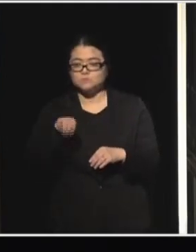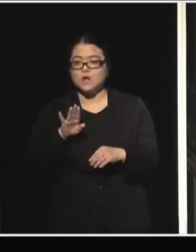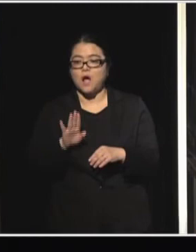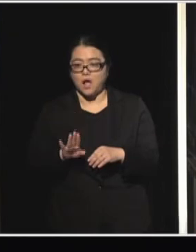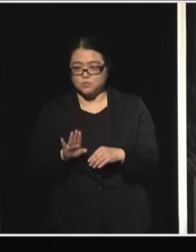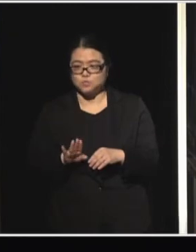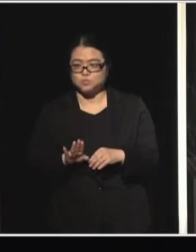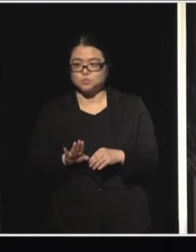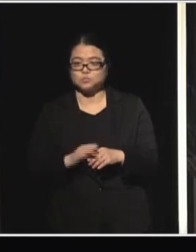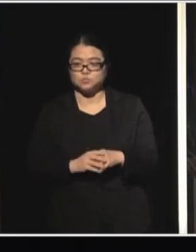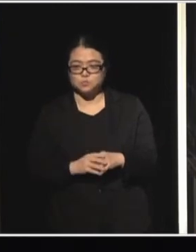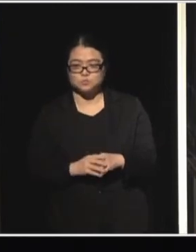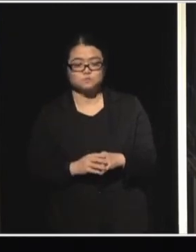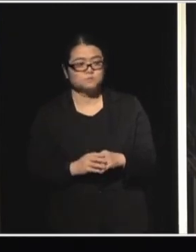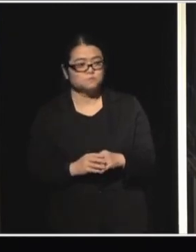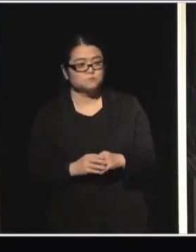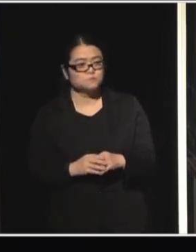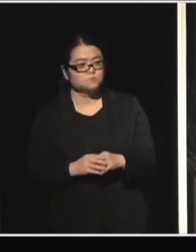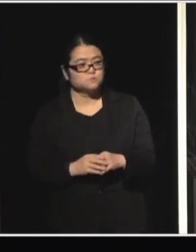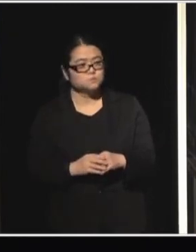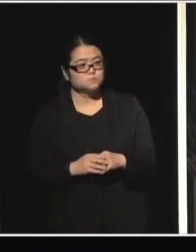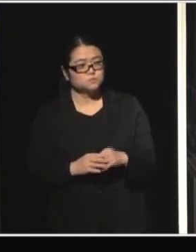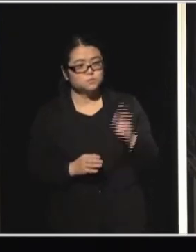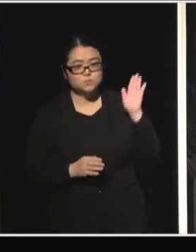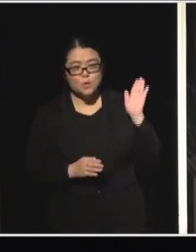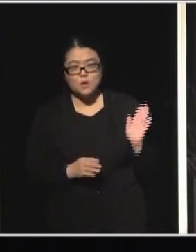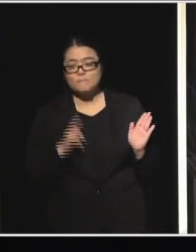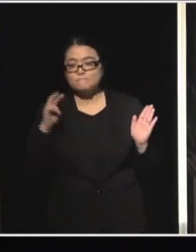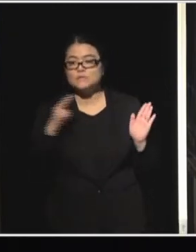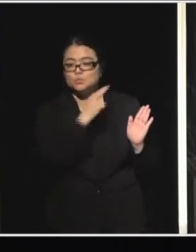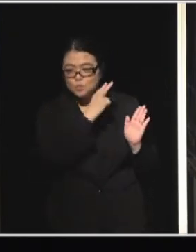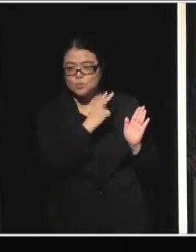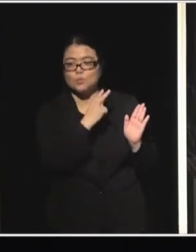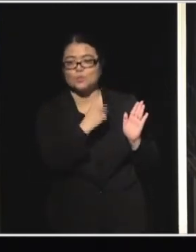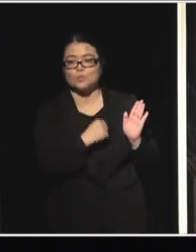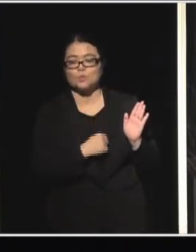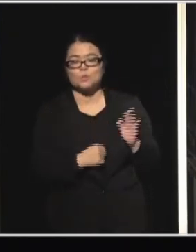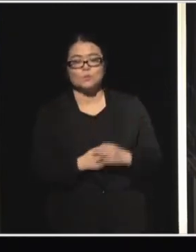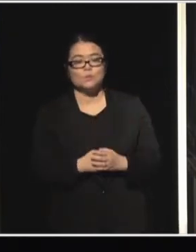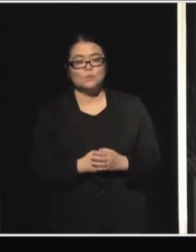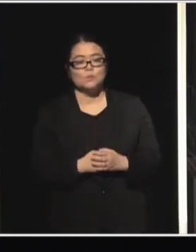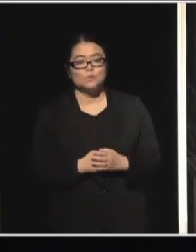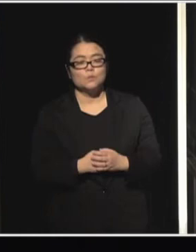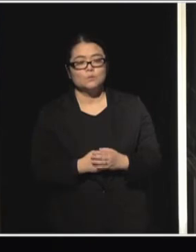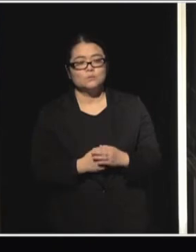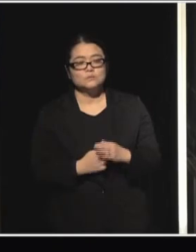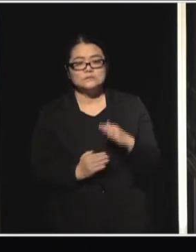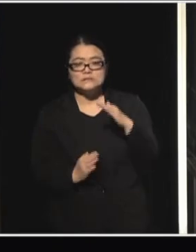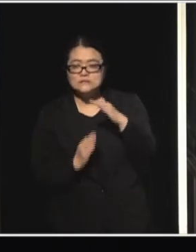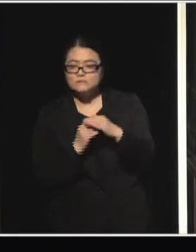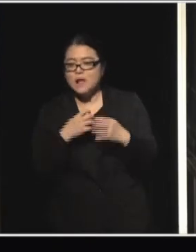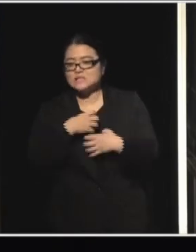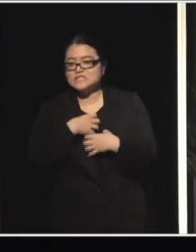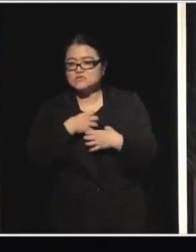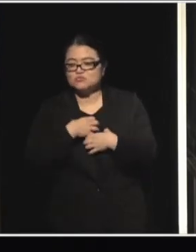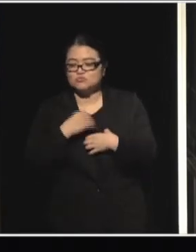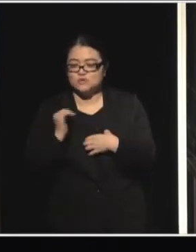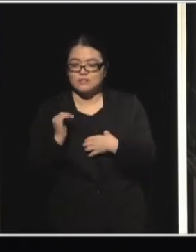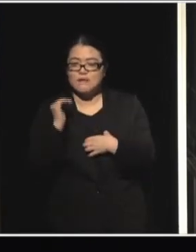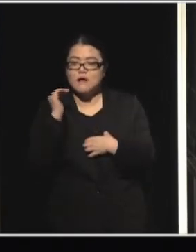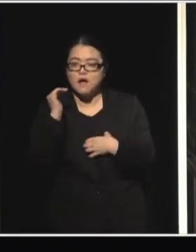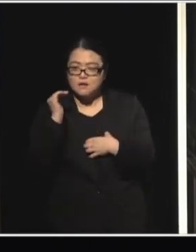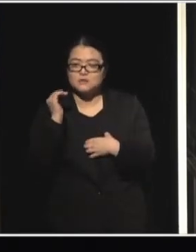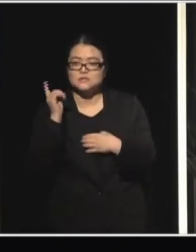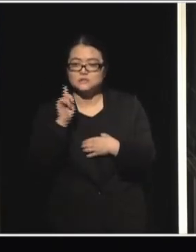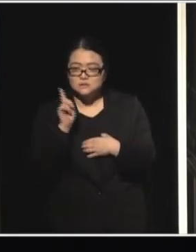寛解また元立ちと比べたものこれでいきますところ中で一番あのディスクが高いのは子猫バイト大津車5倍